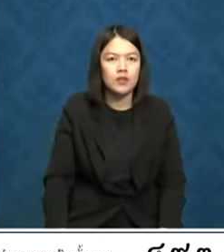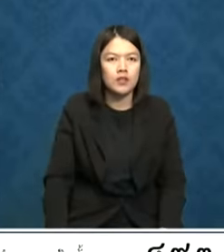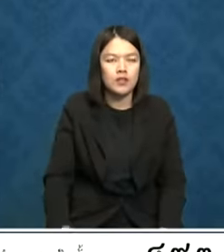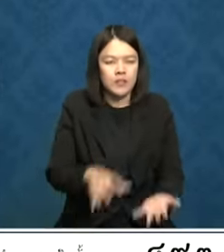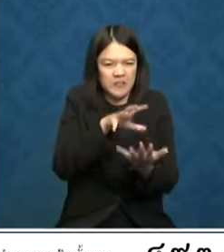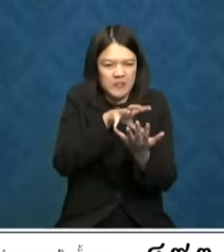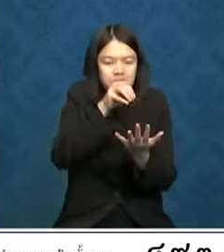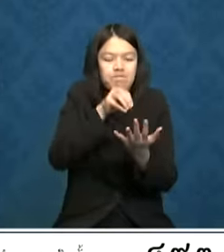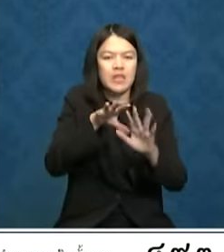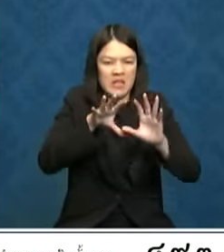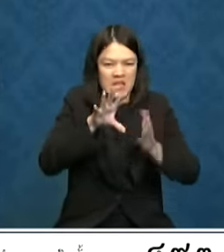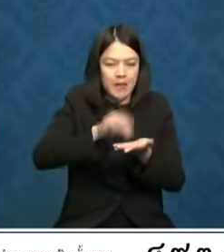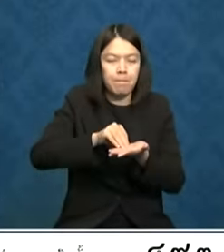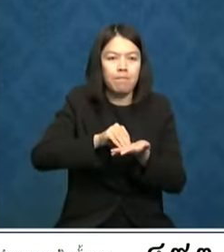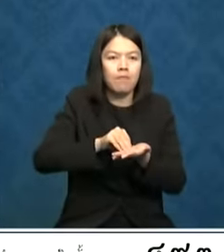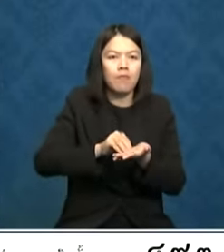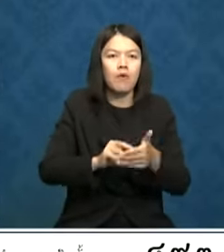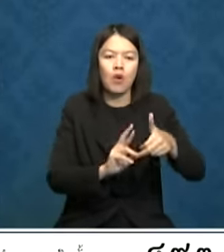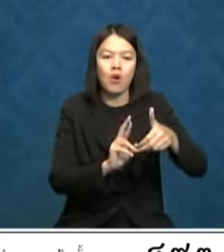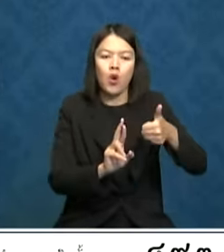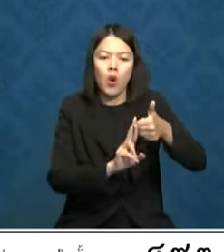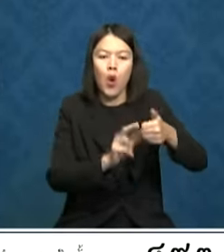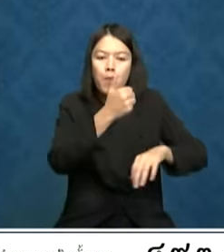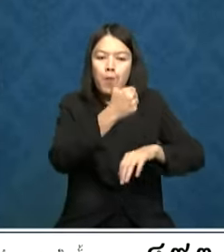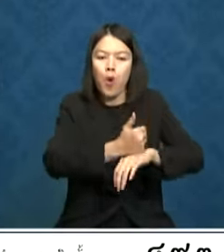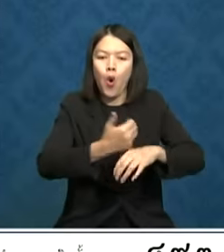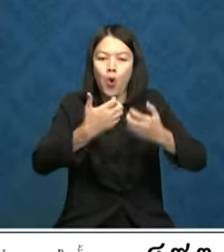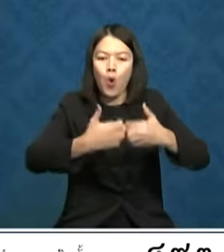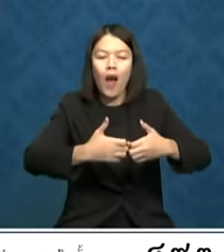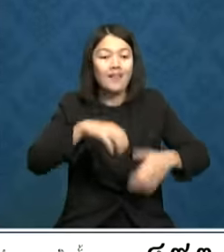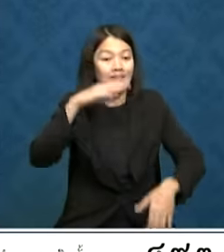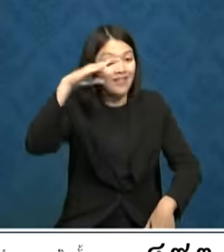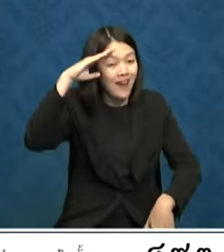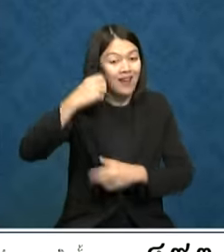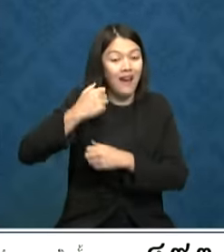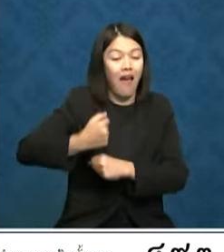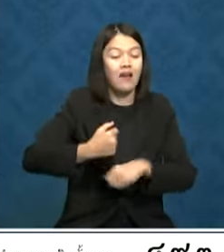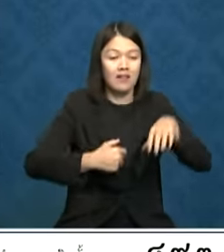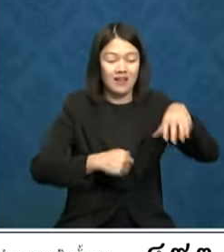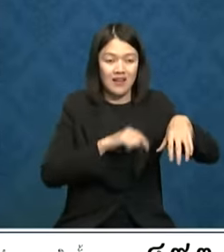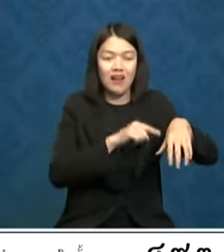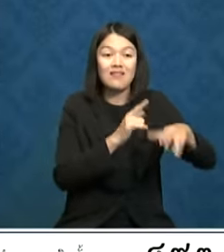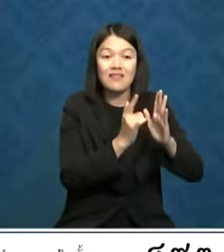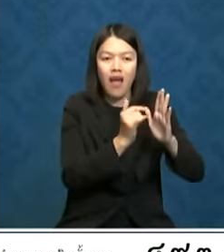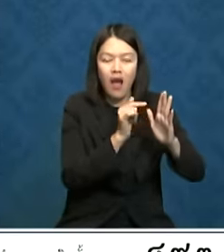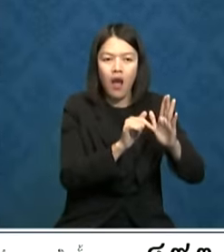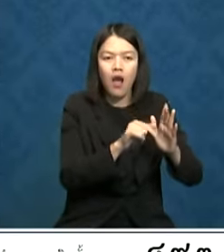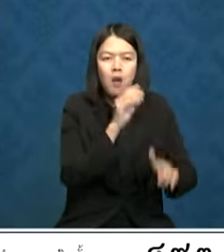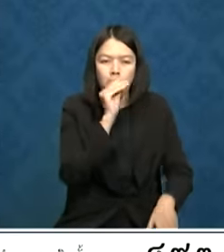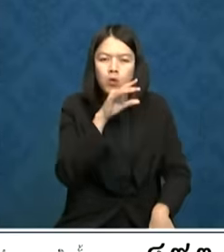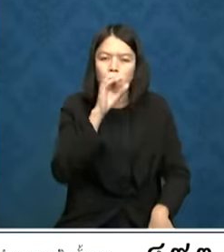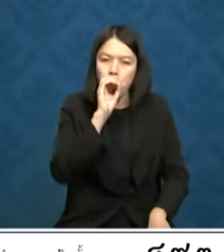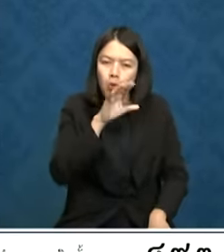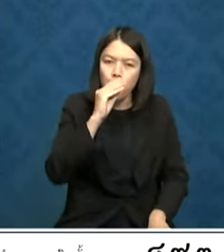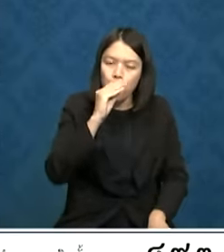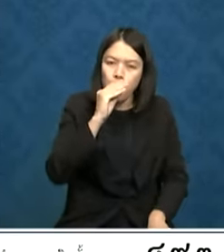ไว้แล้วค่ะเพราะท่านรองผอโรงงานเภสัชกรรมทหารกล่าวถึงยาสูโดเอฟฟินหลายครั้งหลายคราจนผิดสังเกตนะคะ